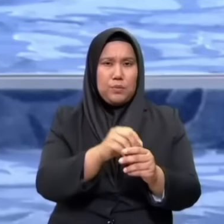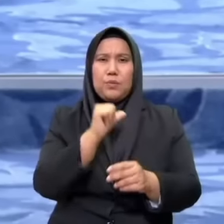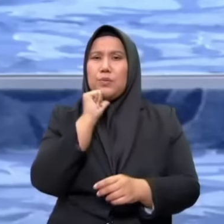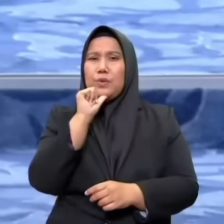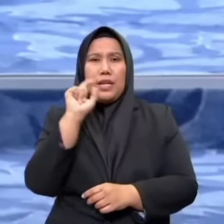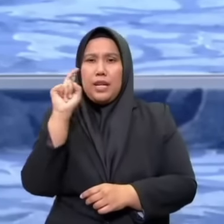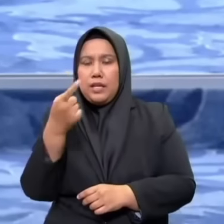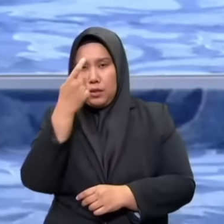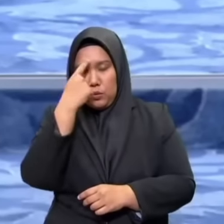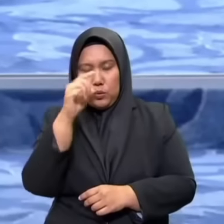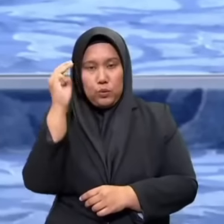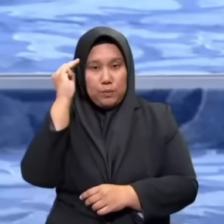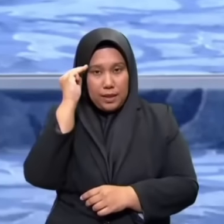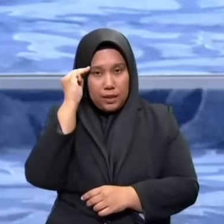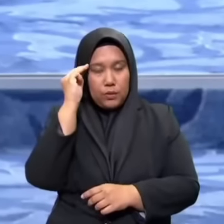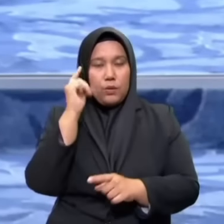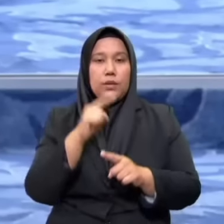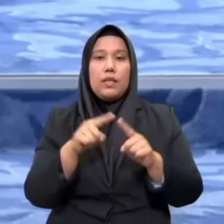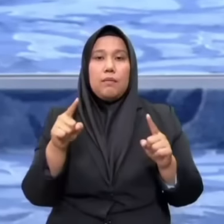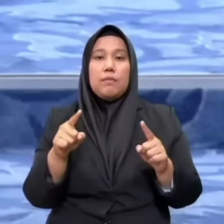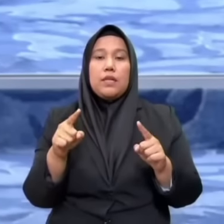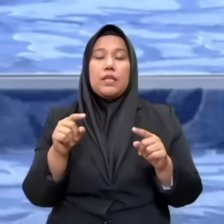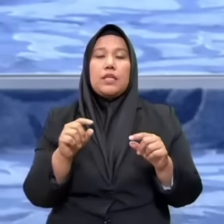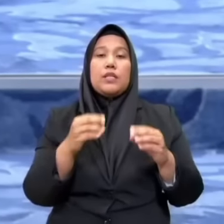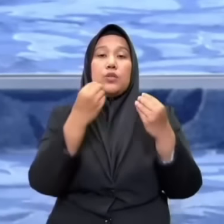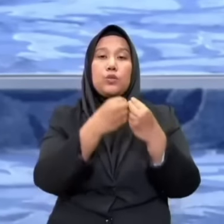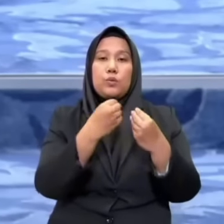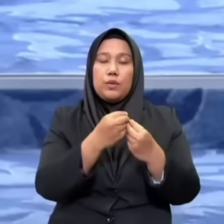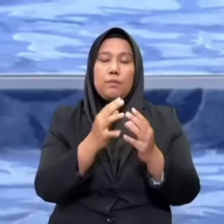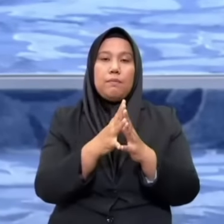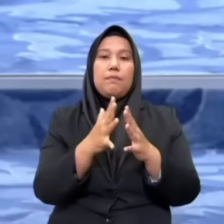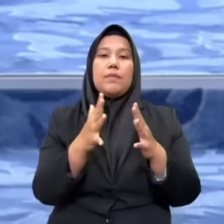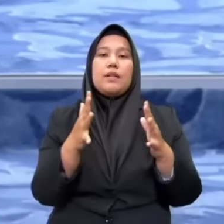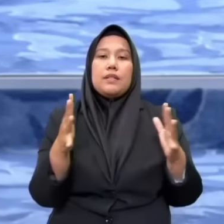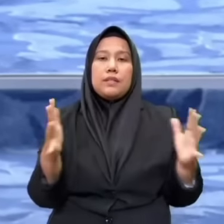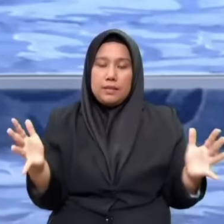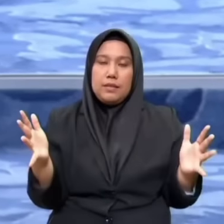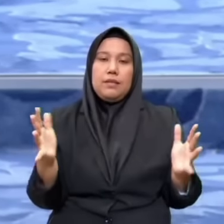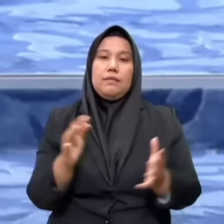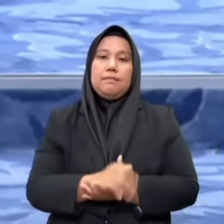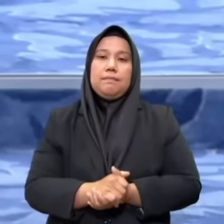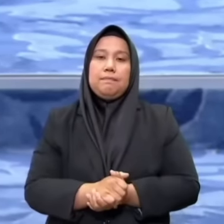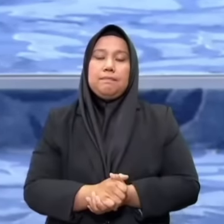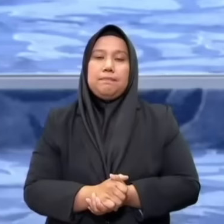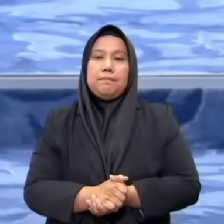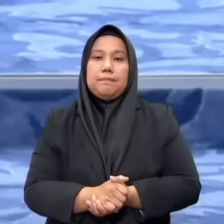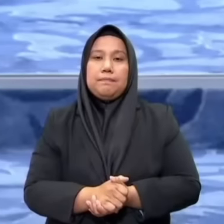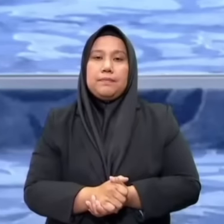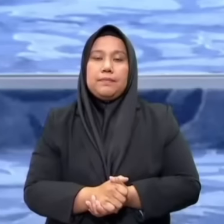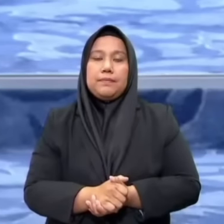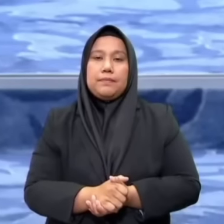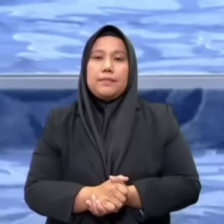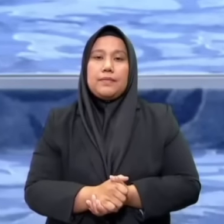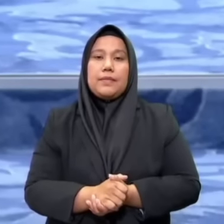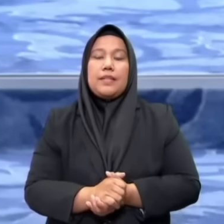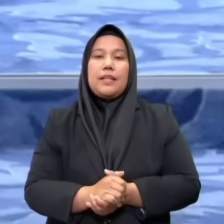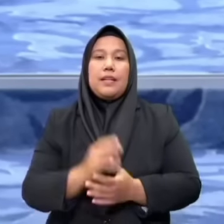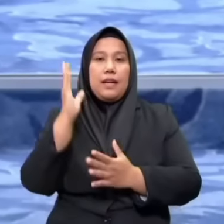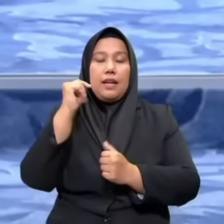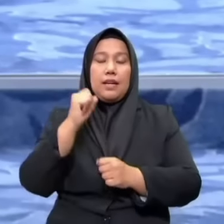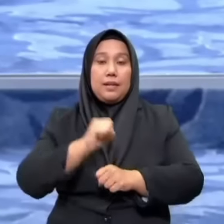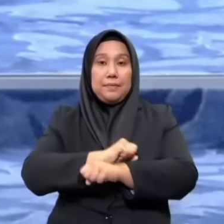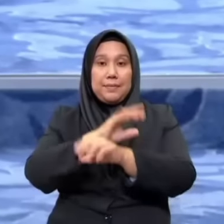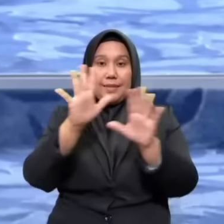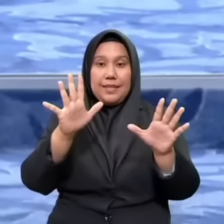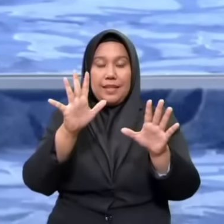Tapi tentunya jumlah ini besar dan jumlah majoriti kepada masyarakat Melayu. Jadi saya harap dengan penjelasan ini jelas,